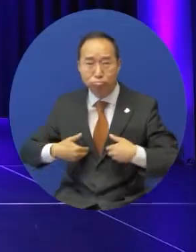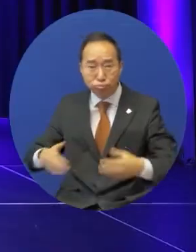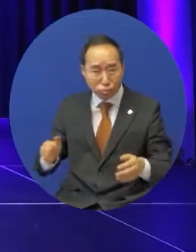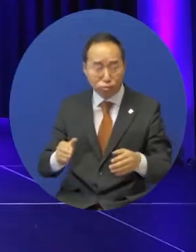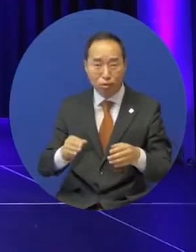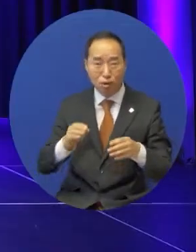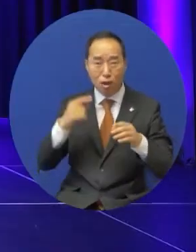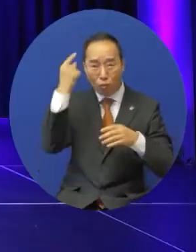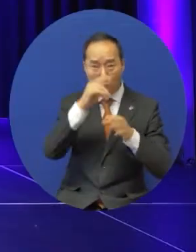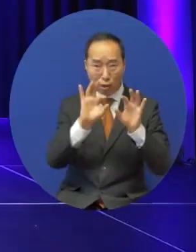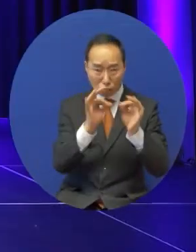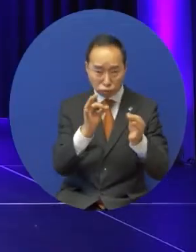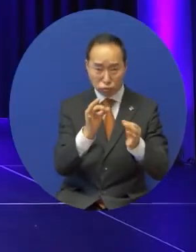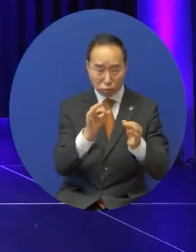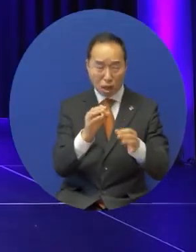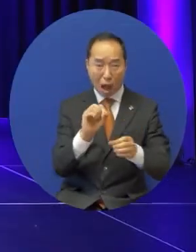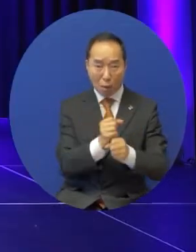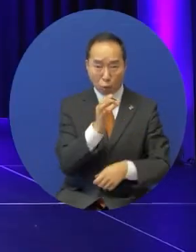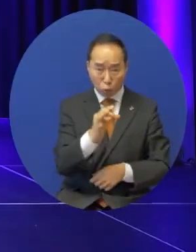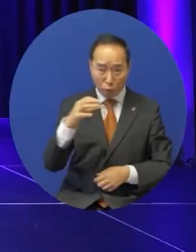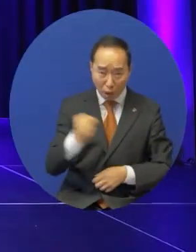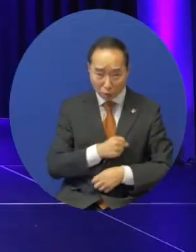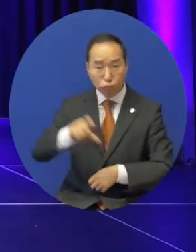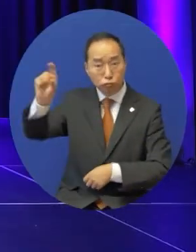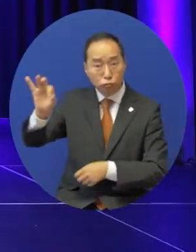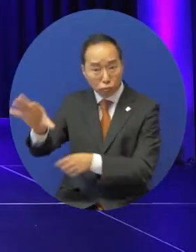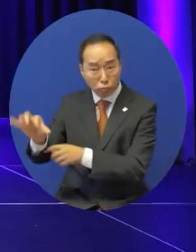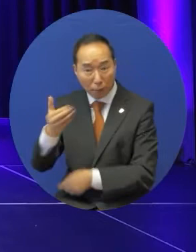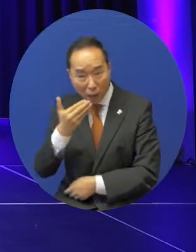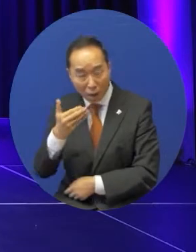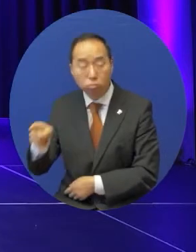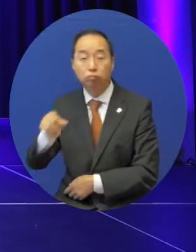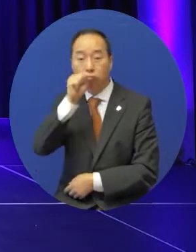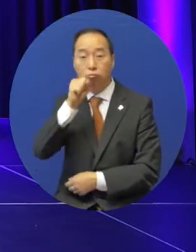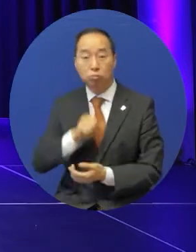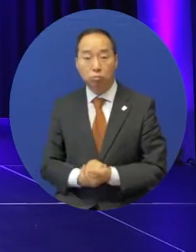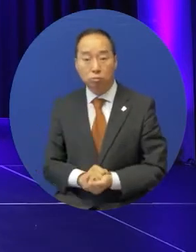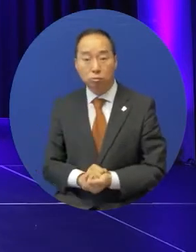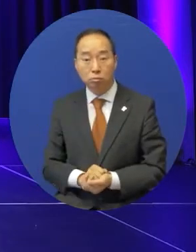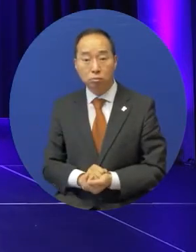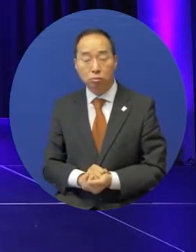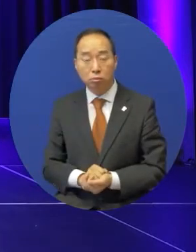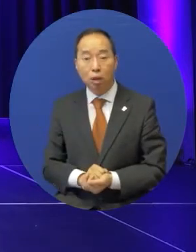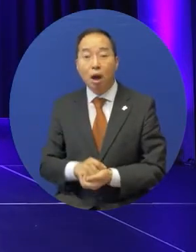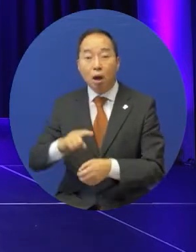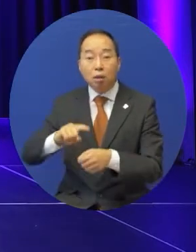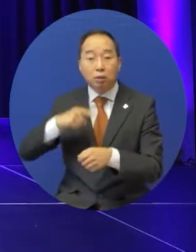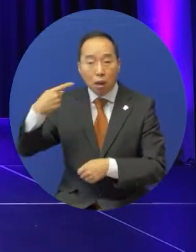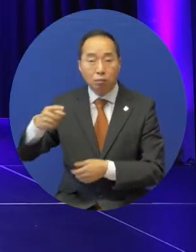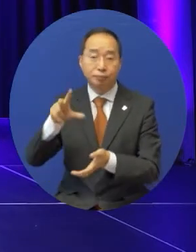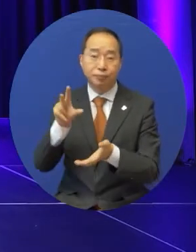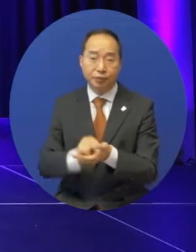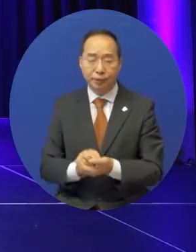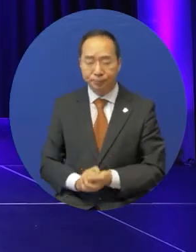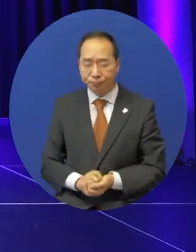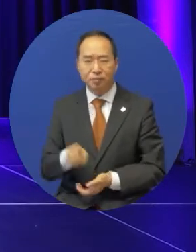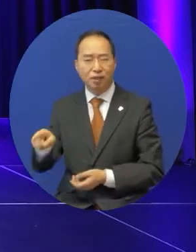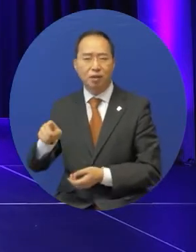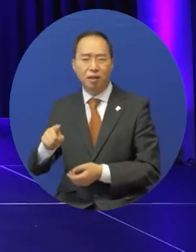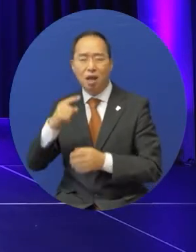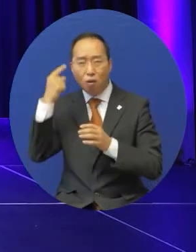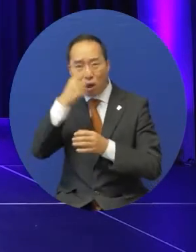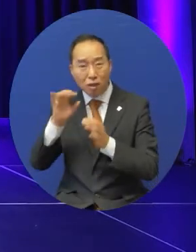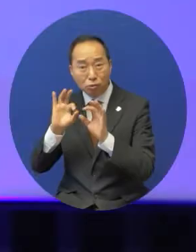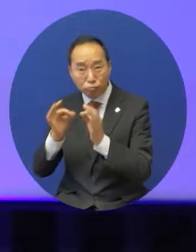거죠. 그러니까 이제 많은 국가들이 아니 글로벌 민간 기업이 만든 화폐가 전 세계에 이렇게